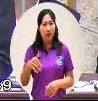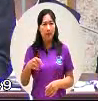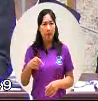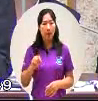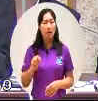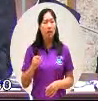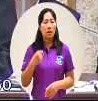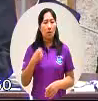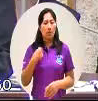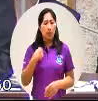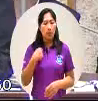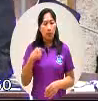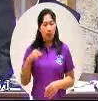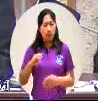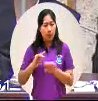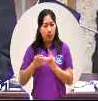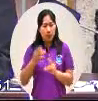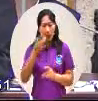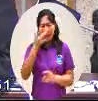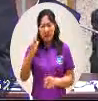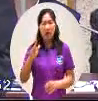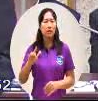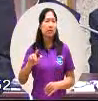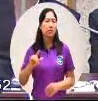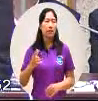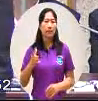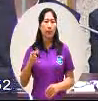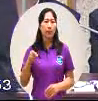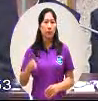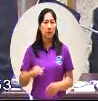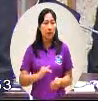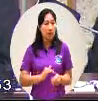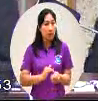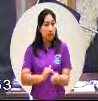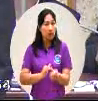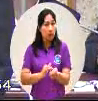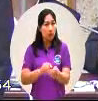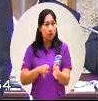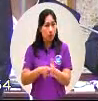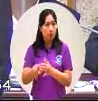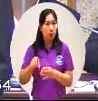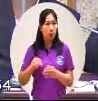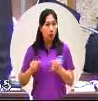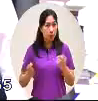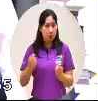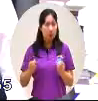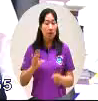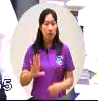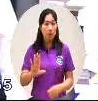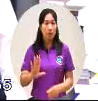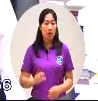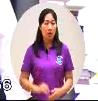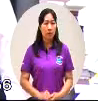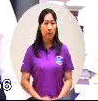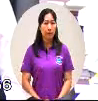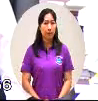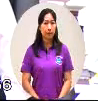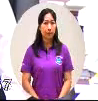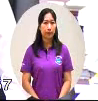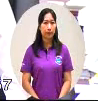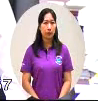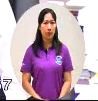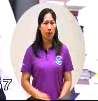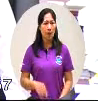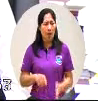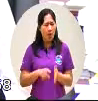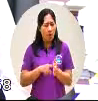们那个包市长就说，这个整个就医专车这个部分都是已经开了，对。 好，请坐。因为我一直